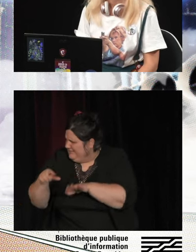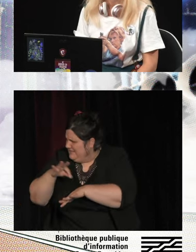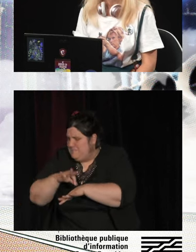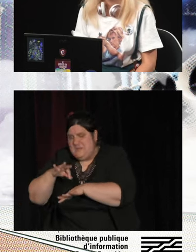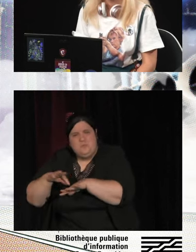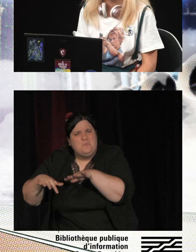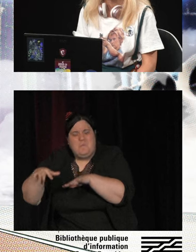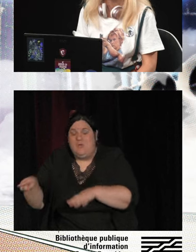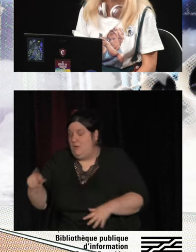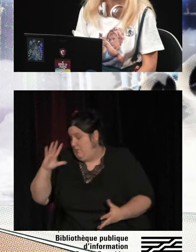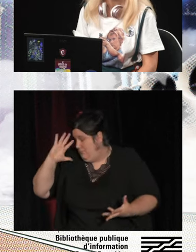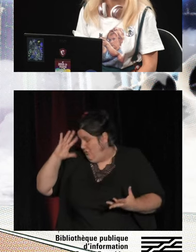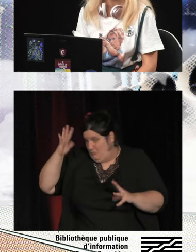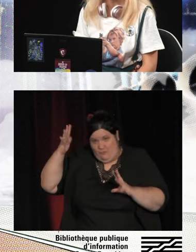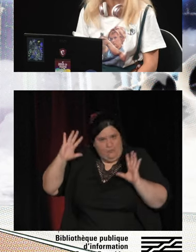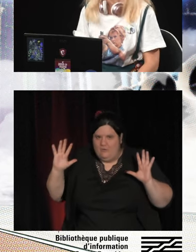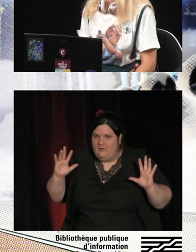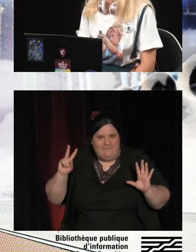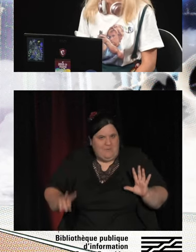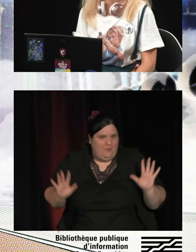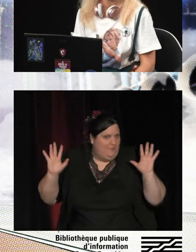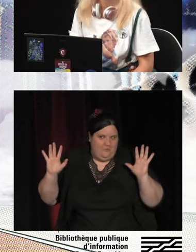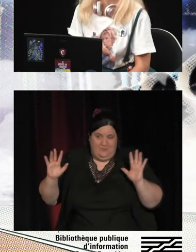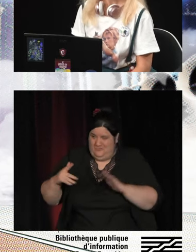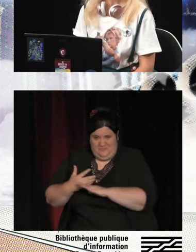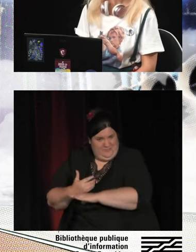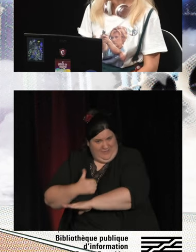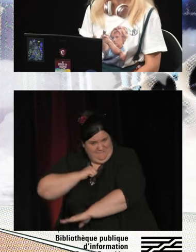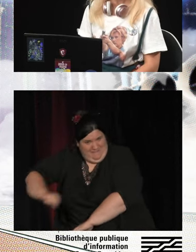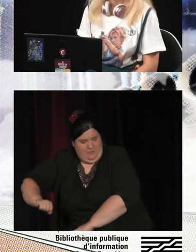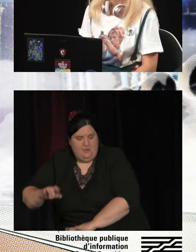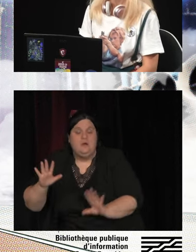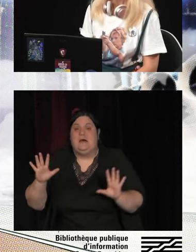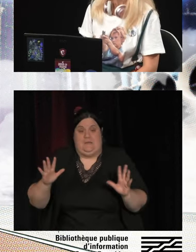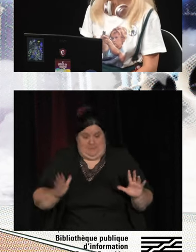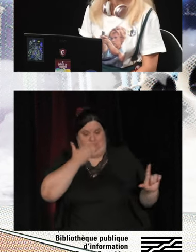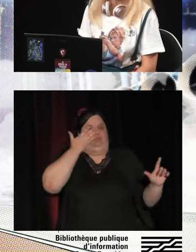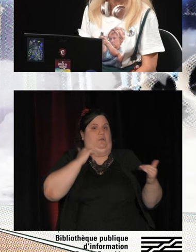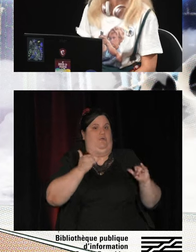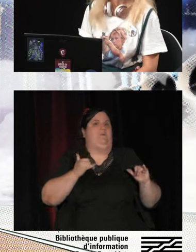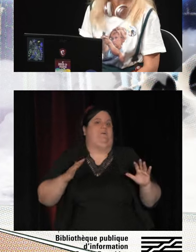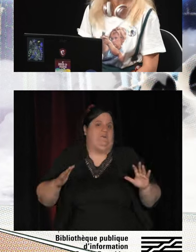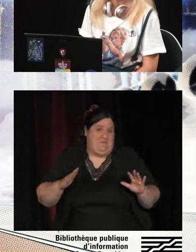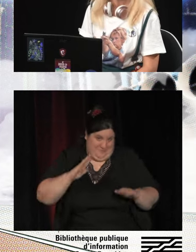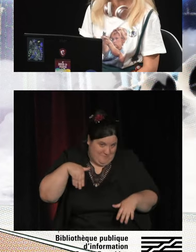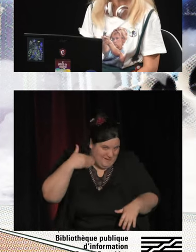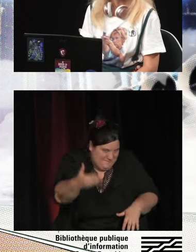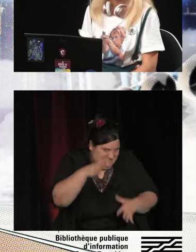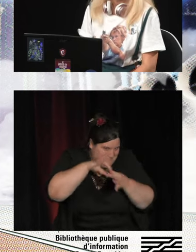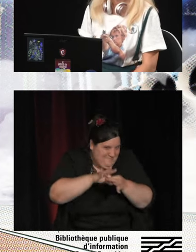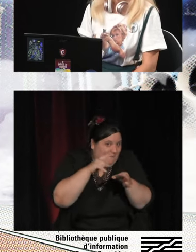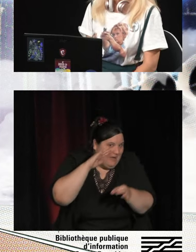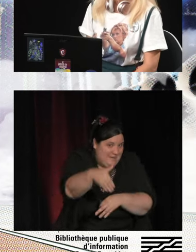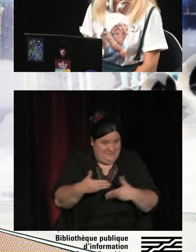c'est défaut. J'ai oublié le pseudo. Ah bah voilà, on repasse. Donc on en parlera, on finira cette phrase une autre fois. Parce que maintenant on va commencer à jouer à Super Mario